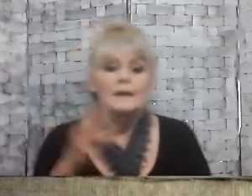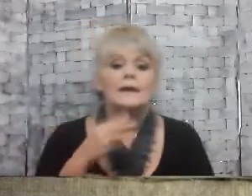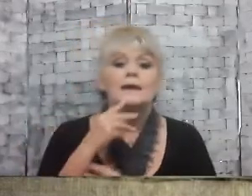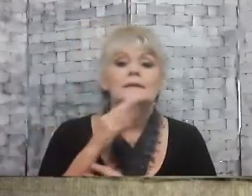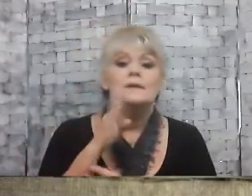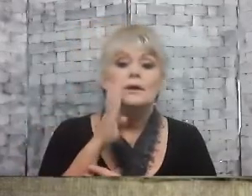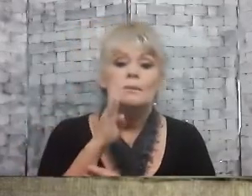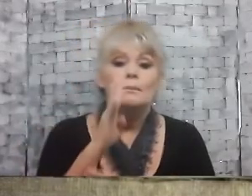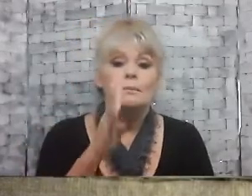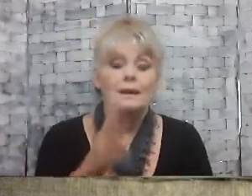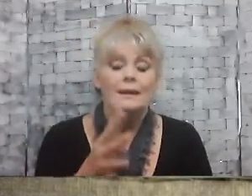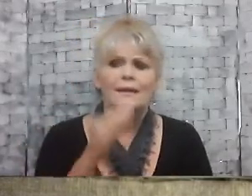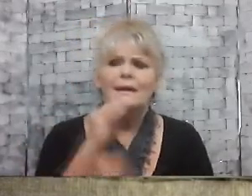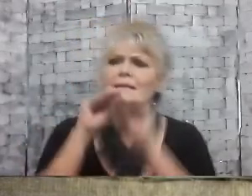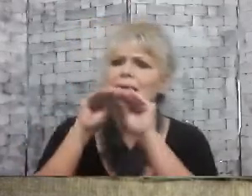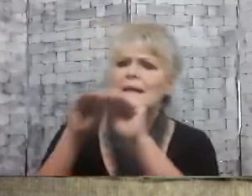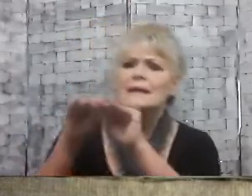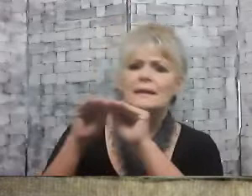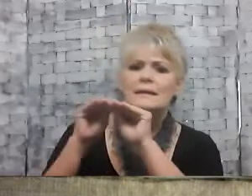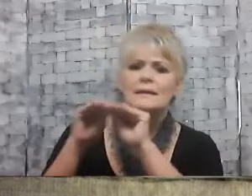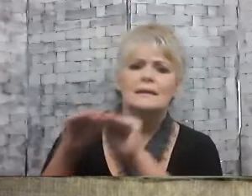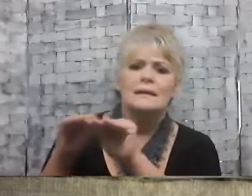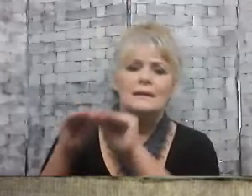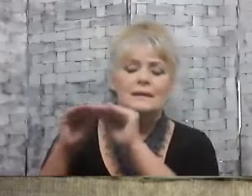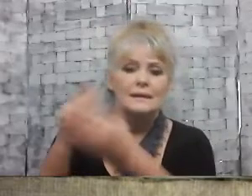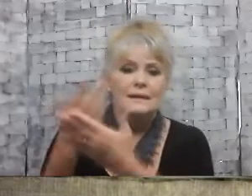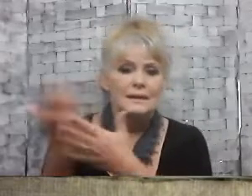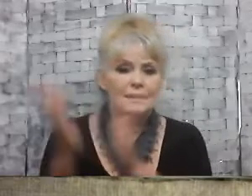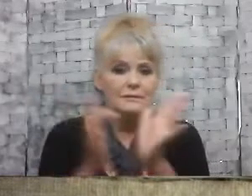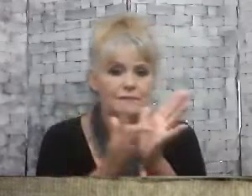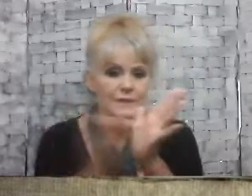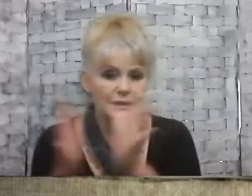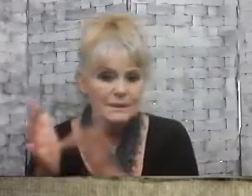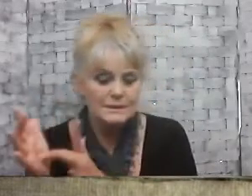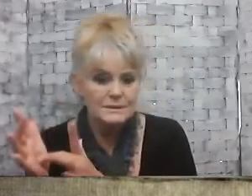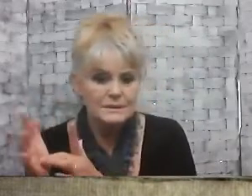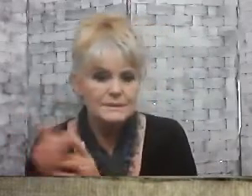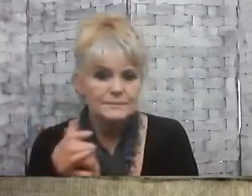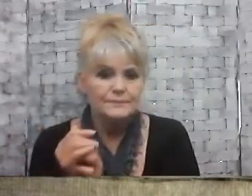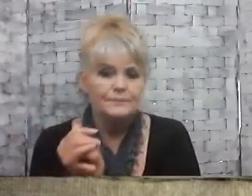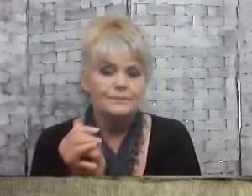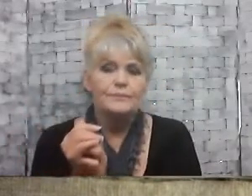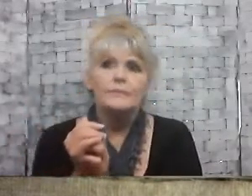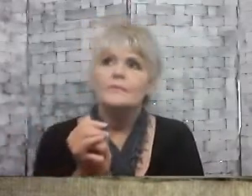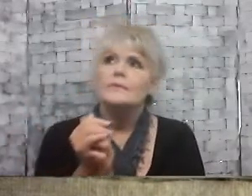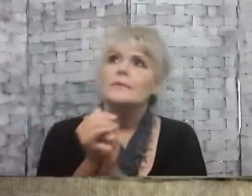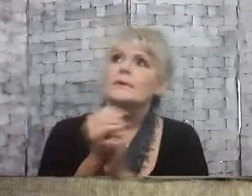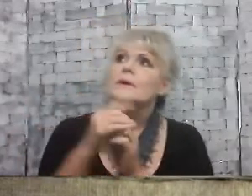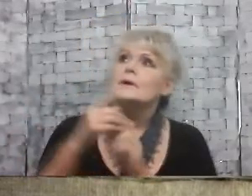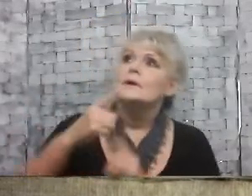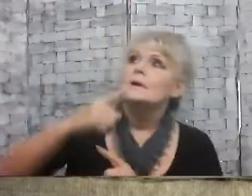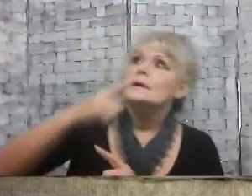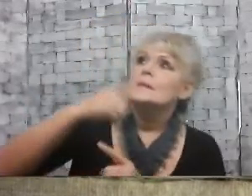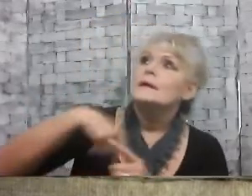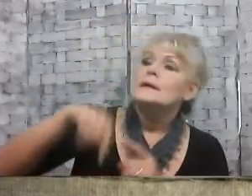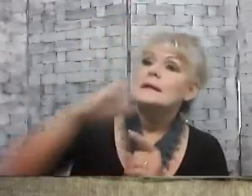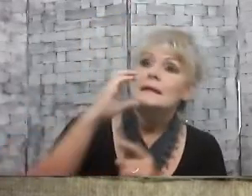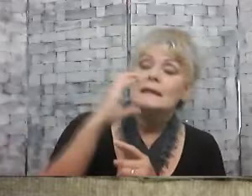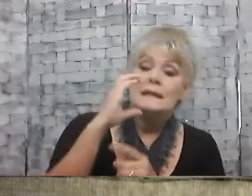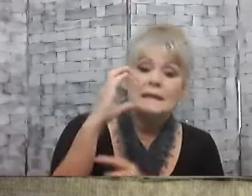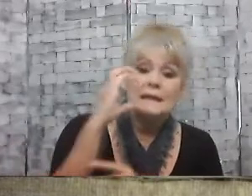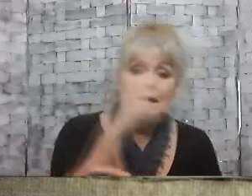dit beteken aangekondig het, en onderrig gegee het aangaande die Here Jesus Christus. Here en Christus